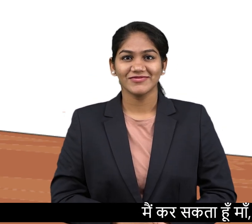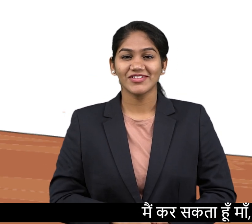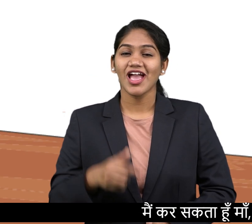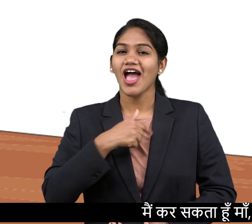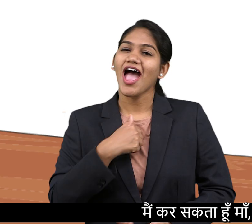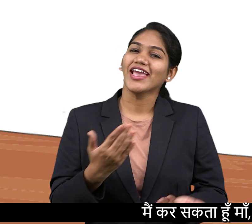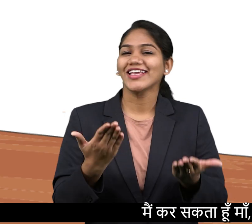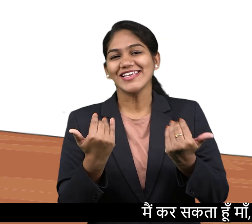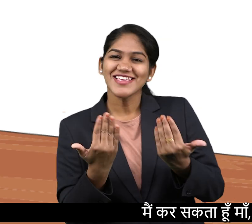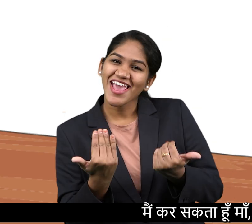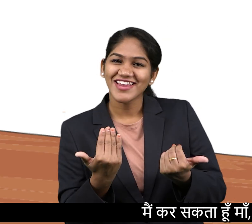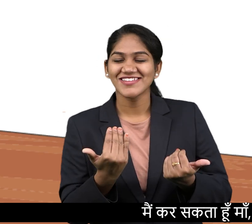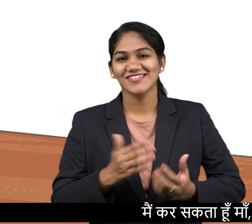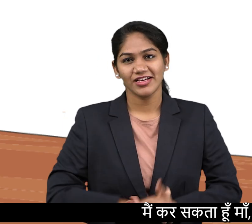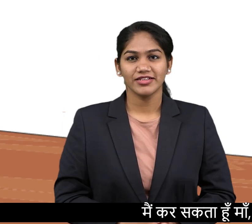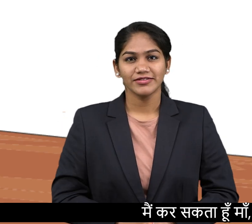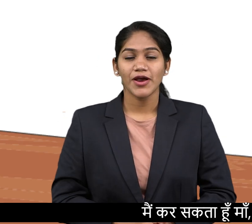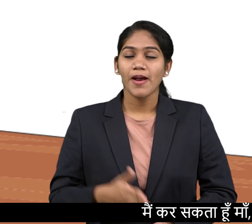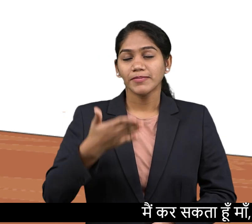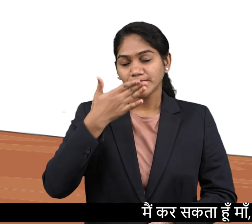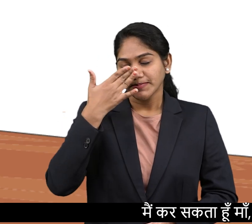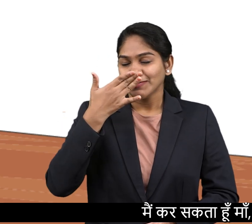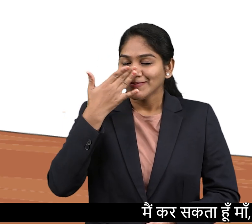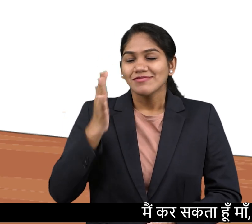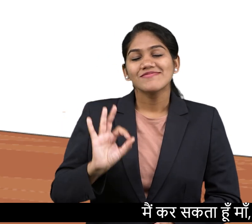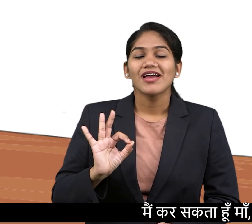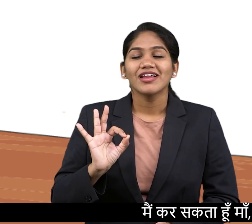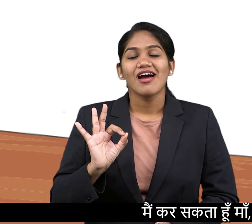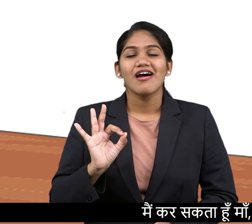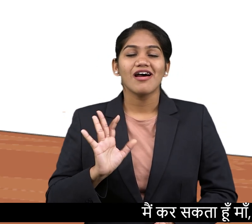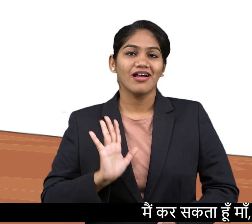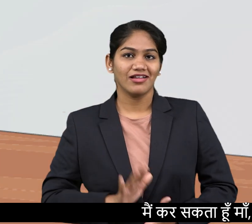मैं कर सकता हूँ माँ। अच्छी खुशबू आ रही है।